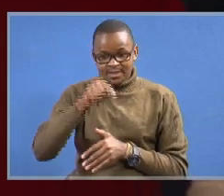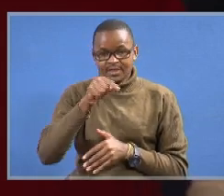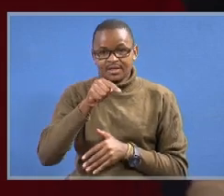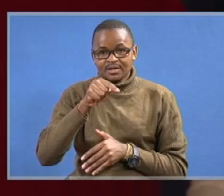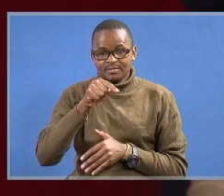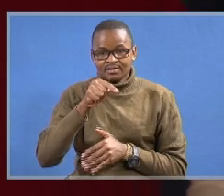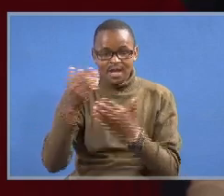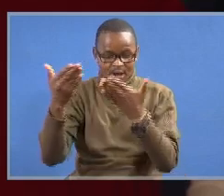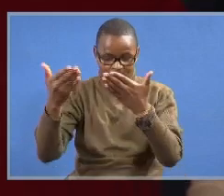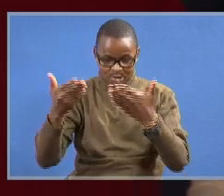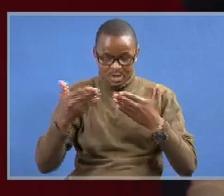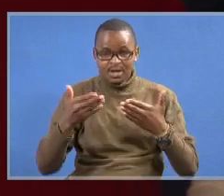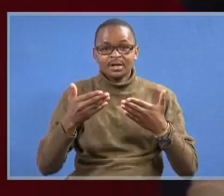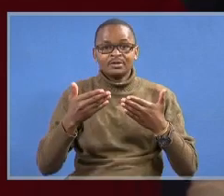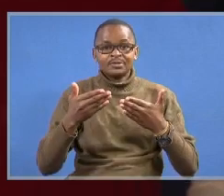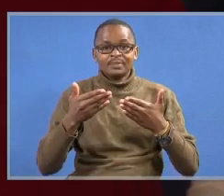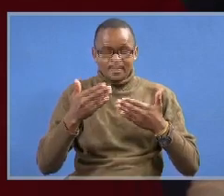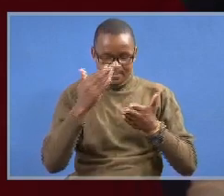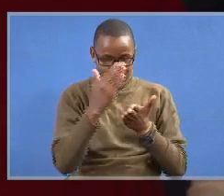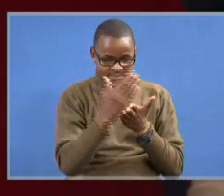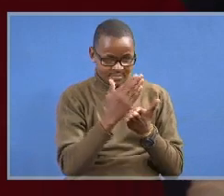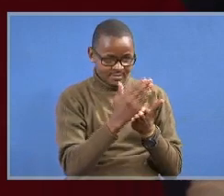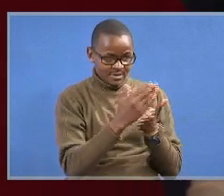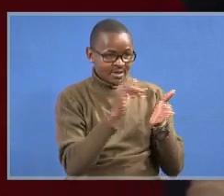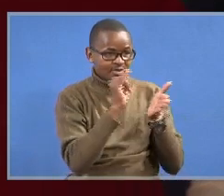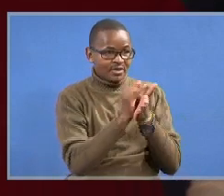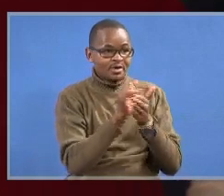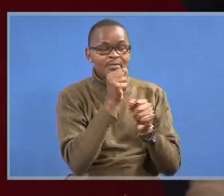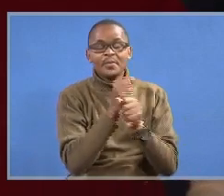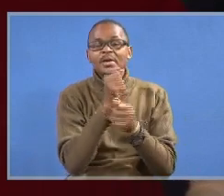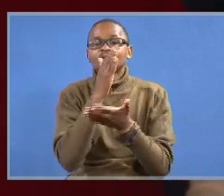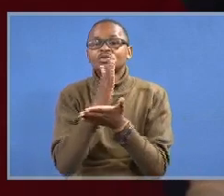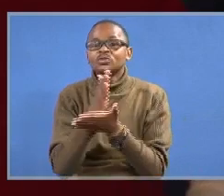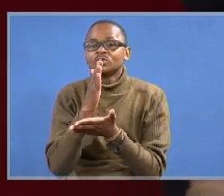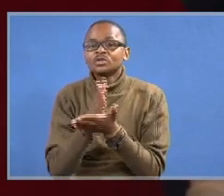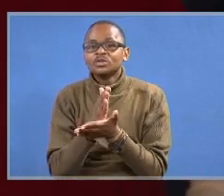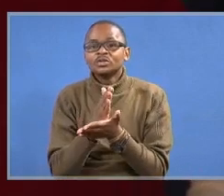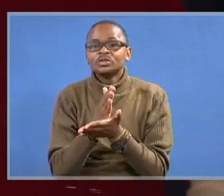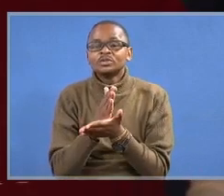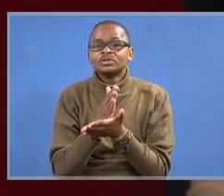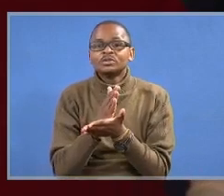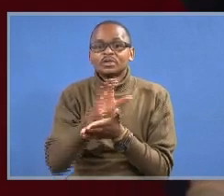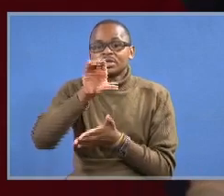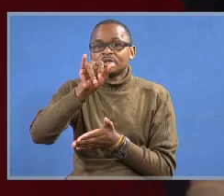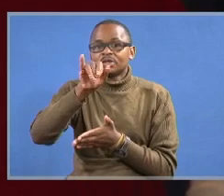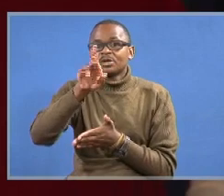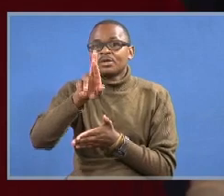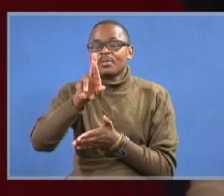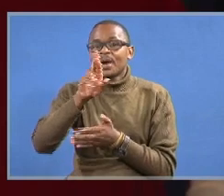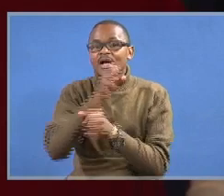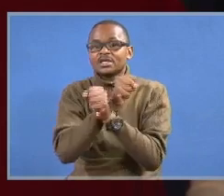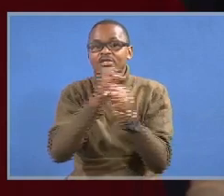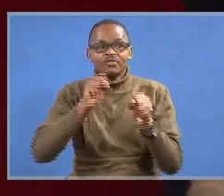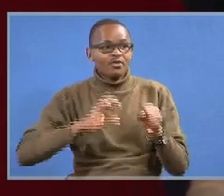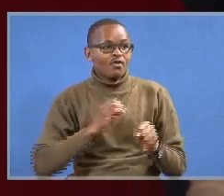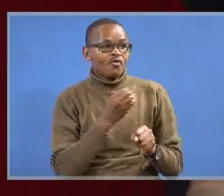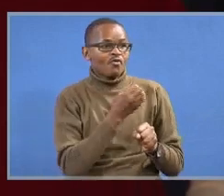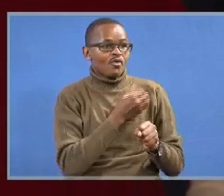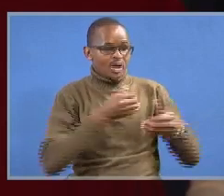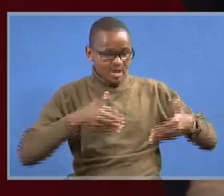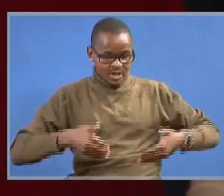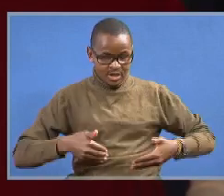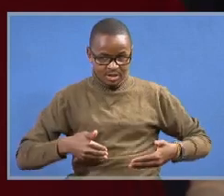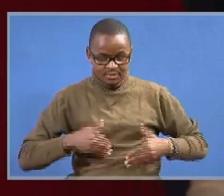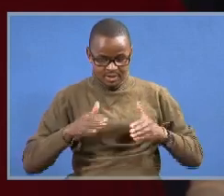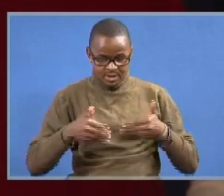This is a welcome proactive program that will ensure the cyber safety of our youth while